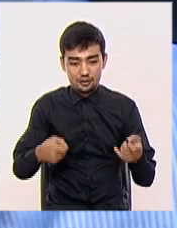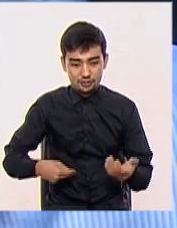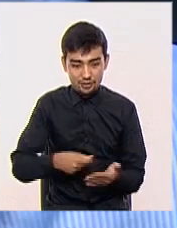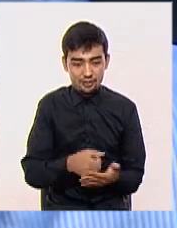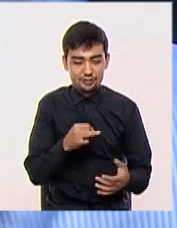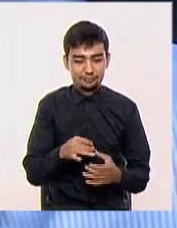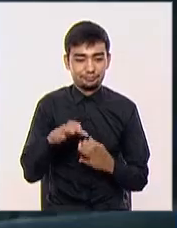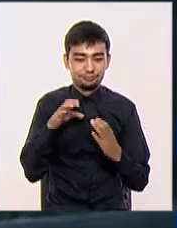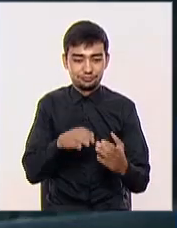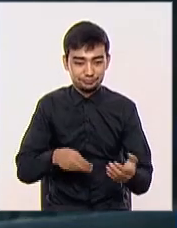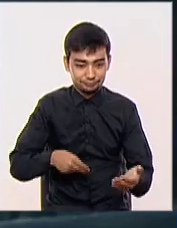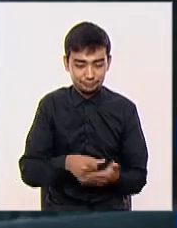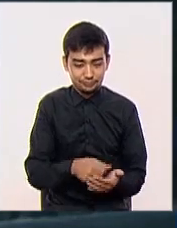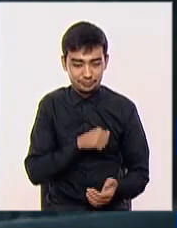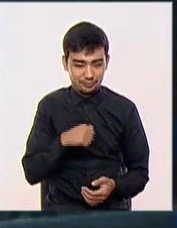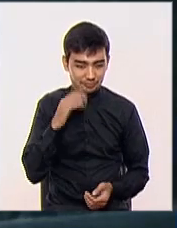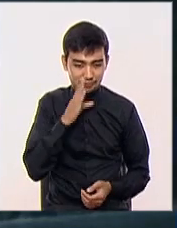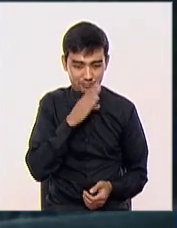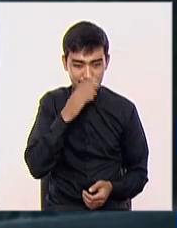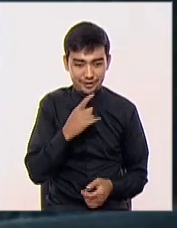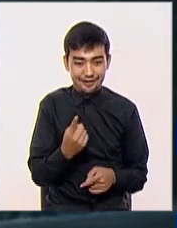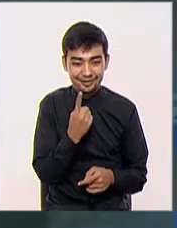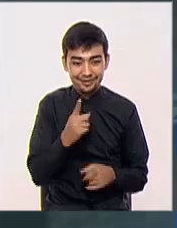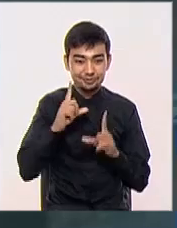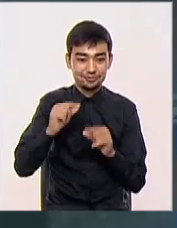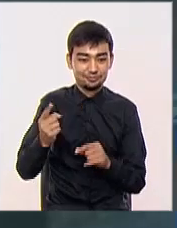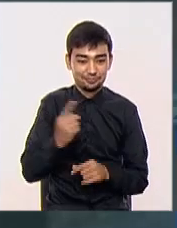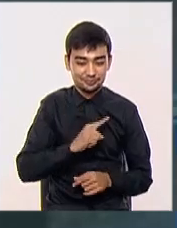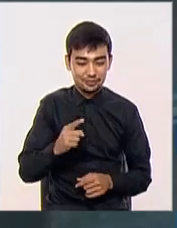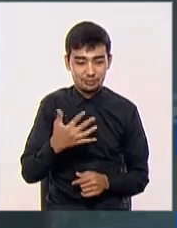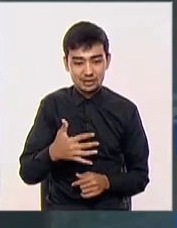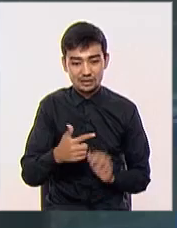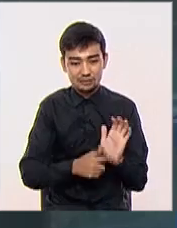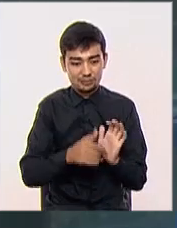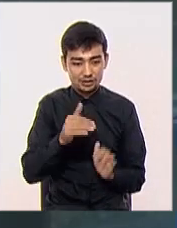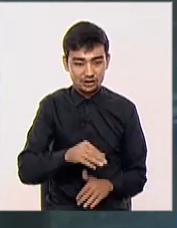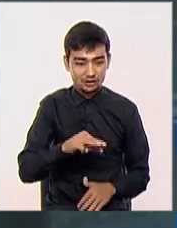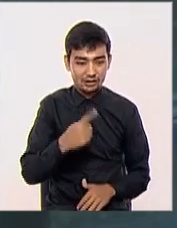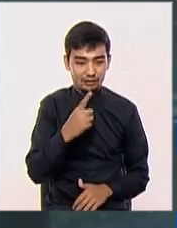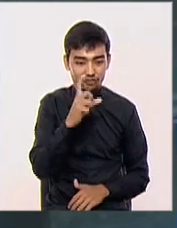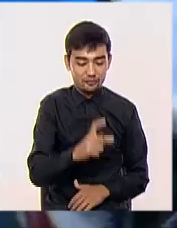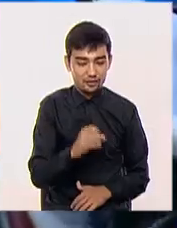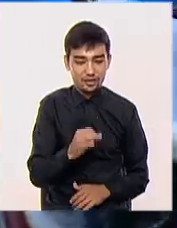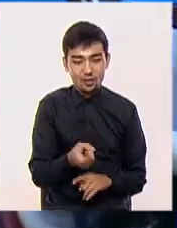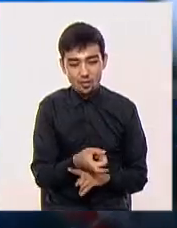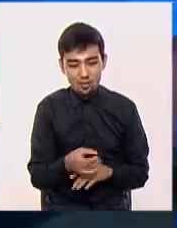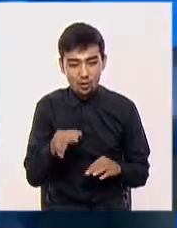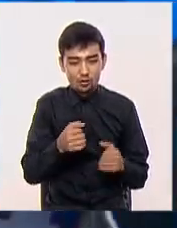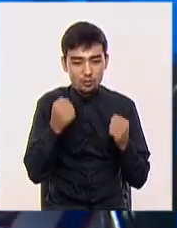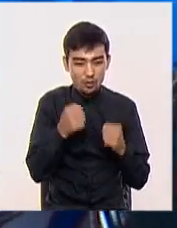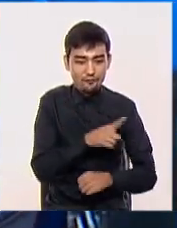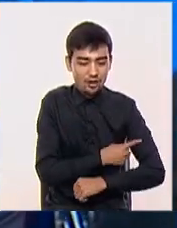транспорт. Только одна поездка на соревнования в среднем обходится в 50-70 тысяч тенге на игрока. Нет у хоккеистов и спортивного